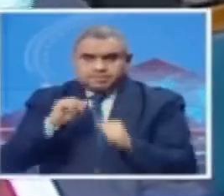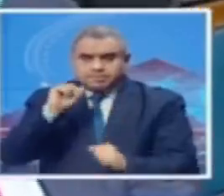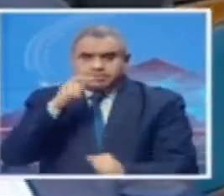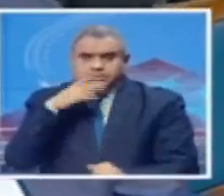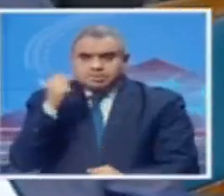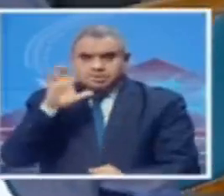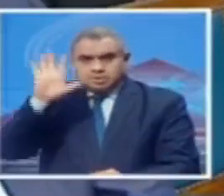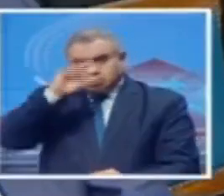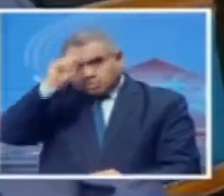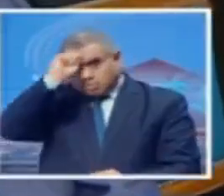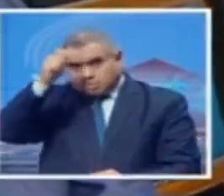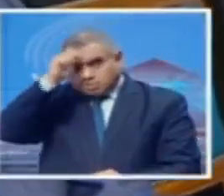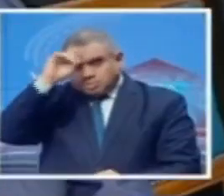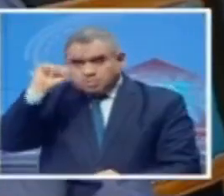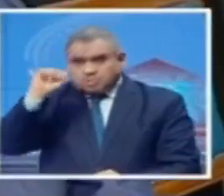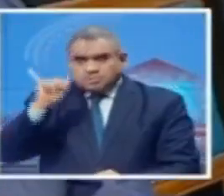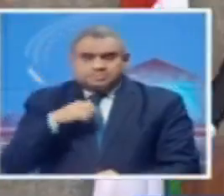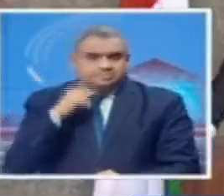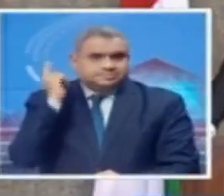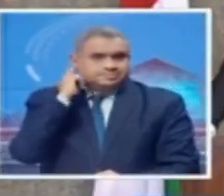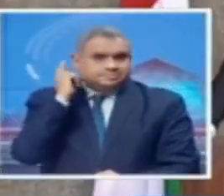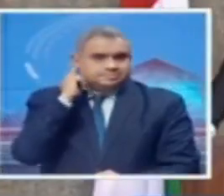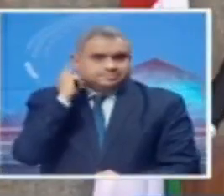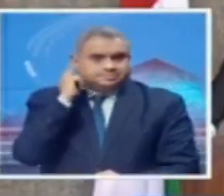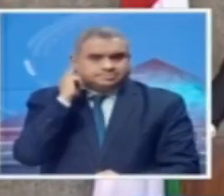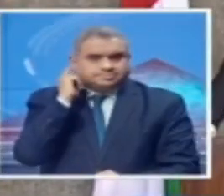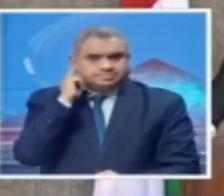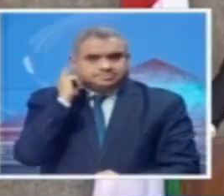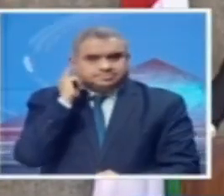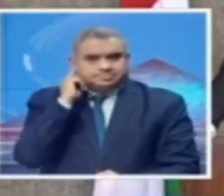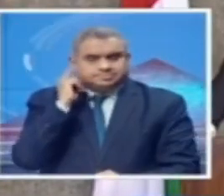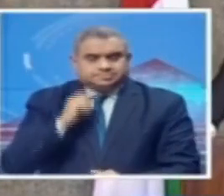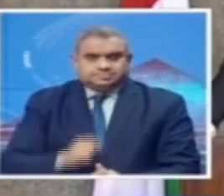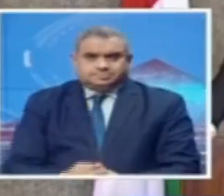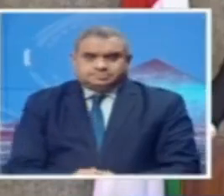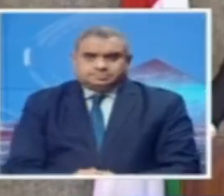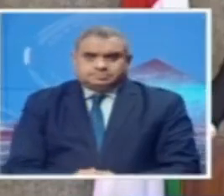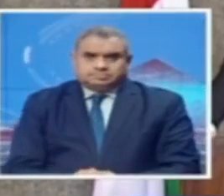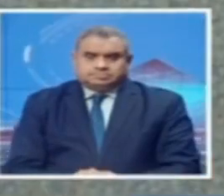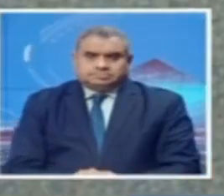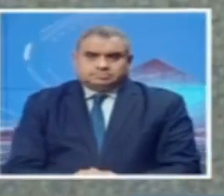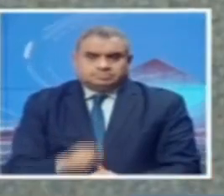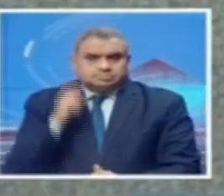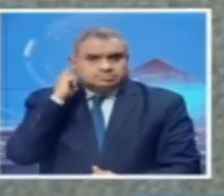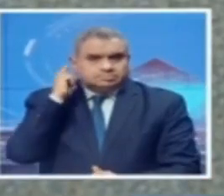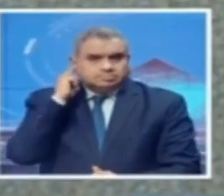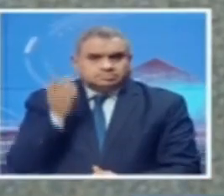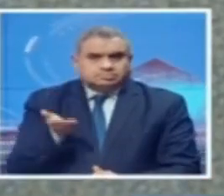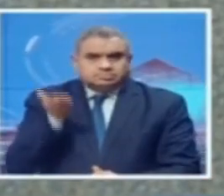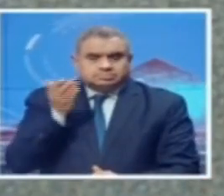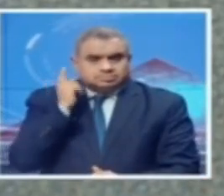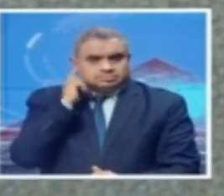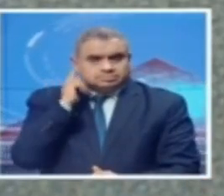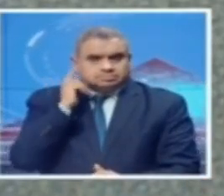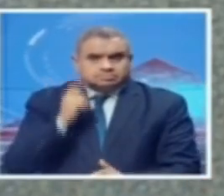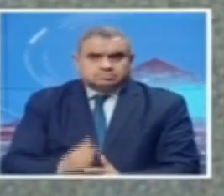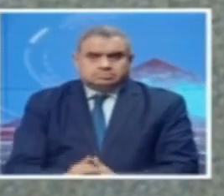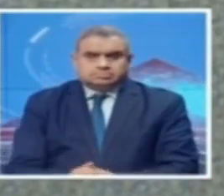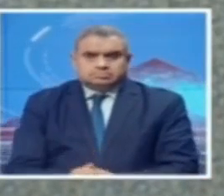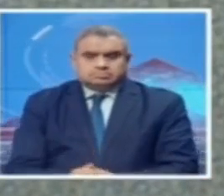الأوروبي وعدم ربط المساعدات الإنمائية بالمواقف السياسية. تحدثنا عن العلاقات